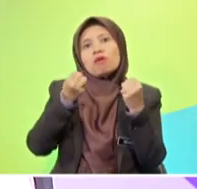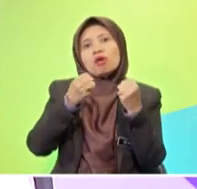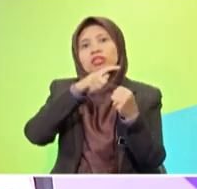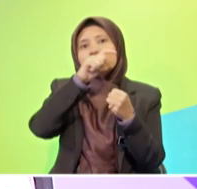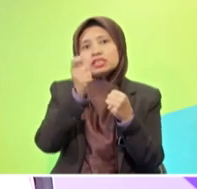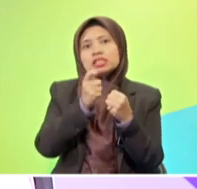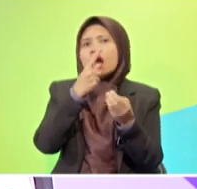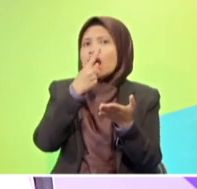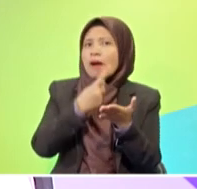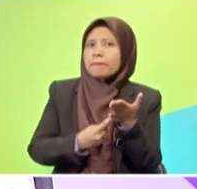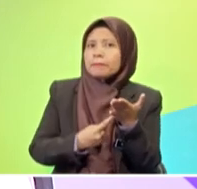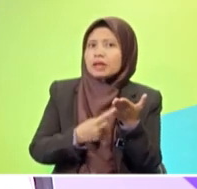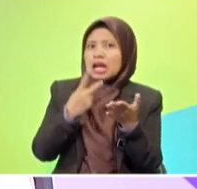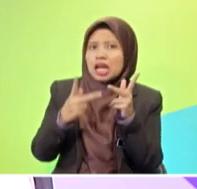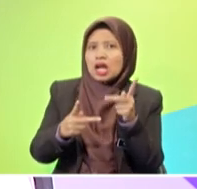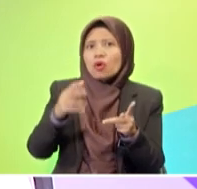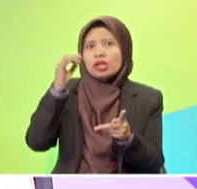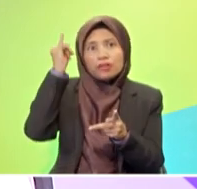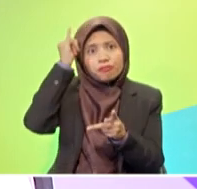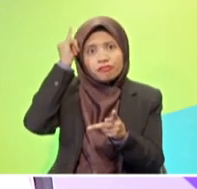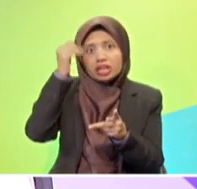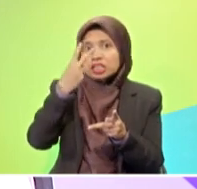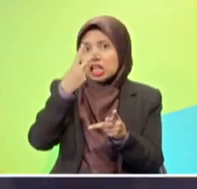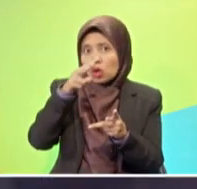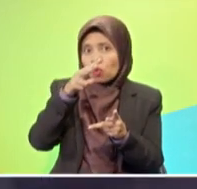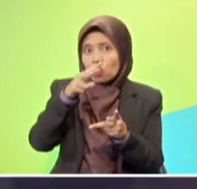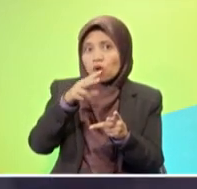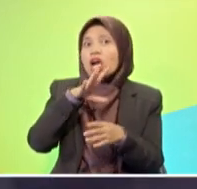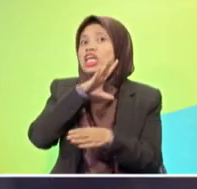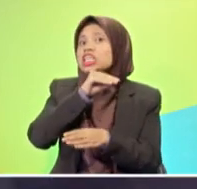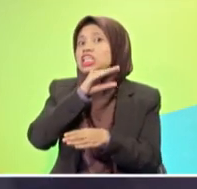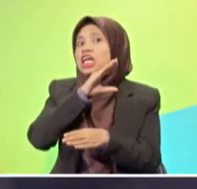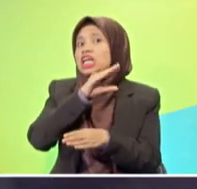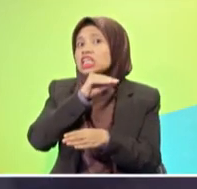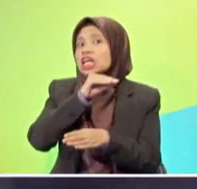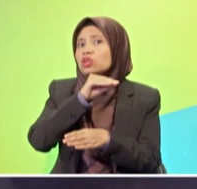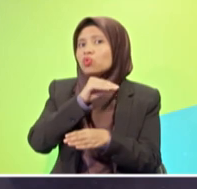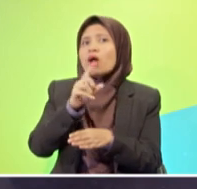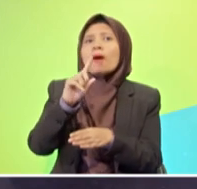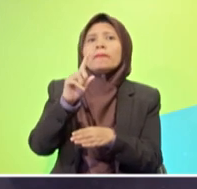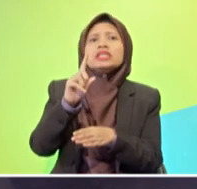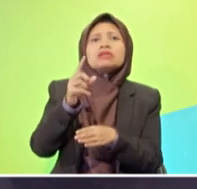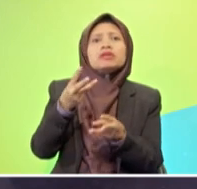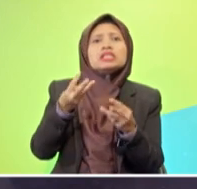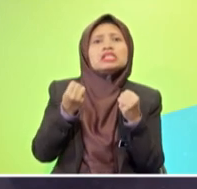kalau Irfan tengok itik-itik ini macam mana kita tidak tahu jantina